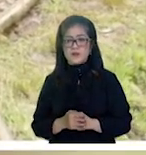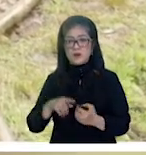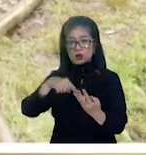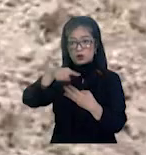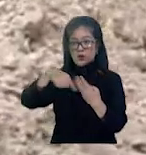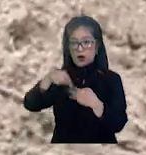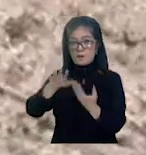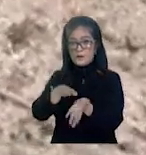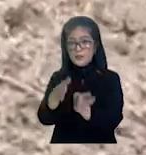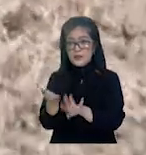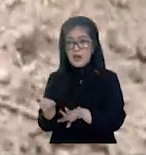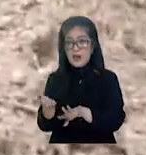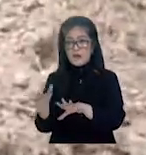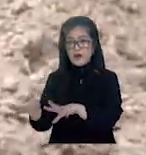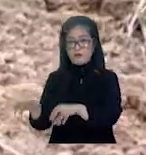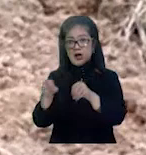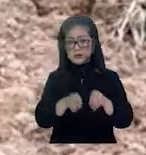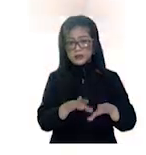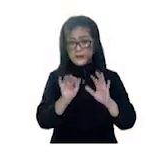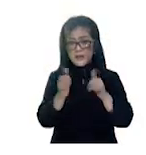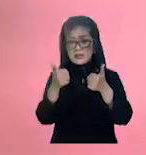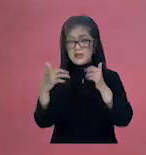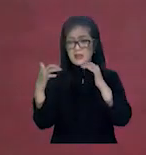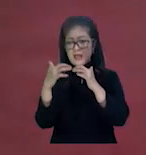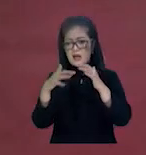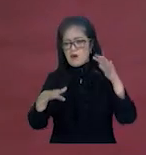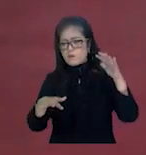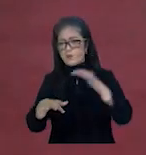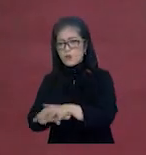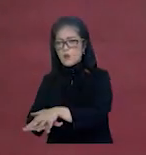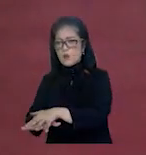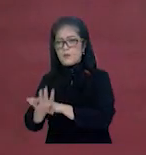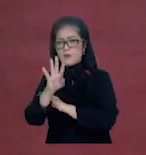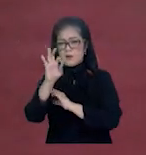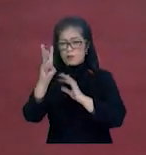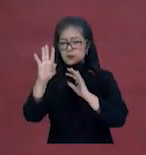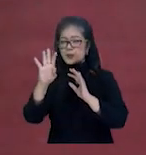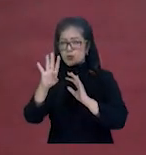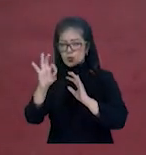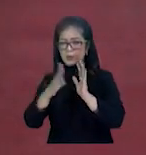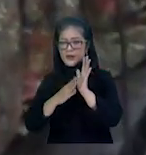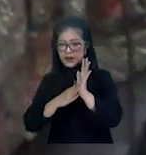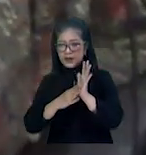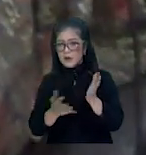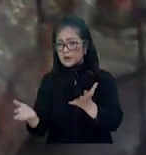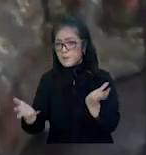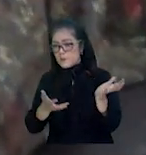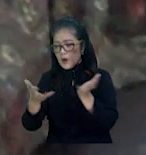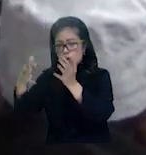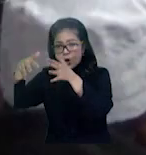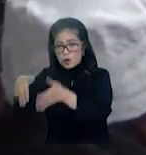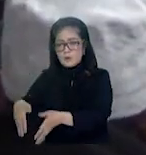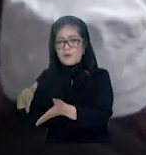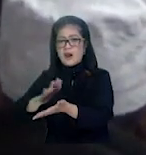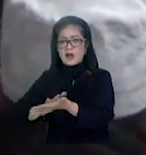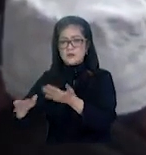tertimbun tanah setebal 50 cm usia disalatkan jenasah korban langsung dimakamkan di tempat pemakaman umum